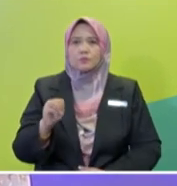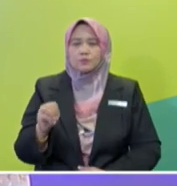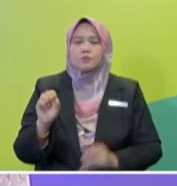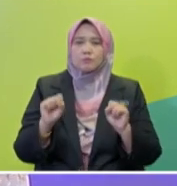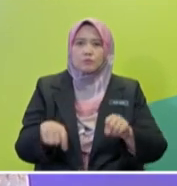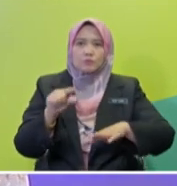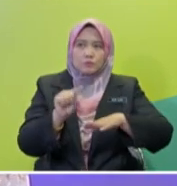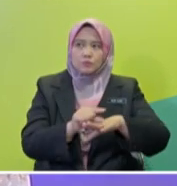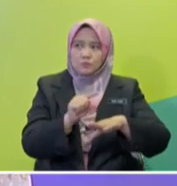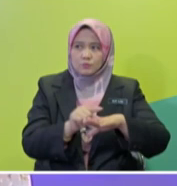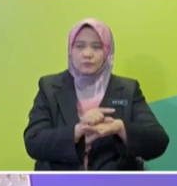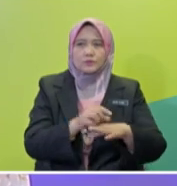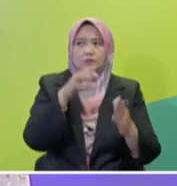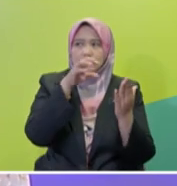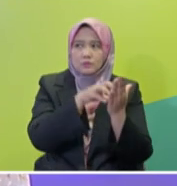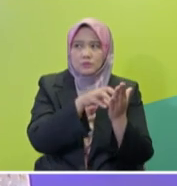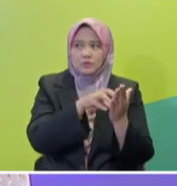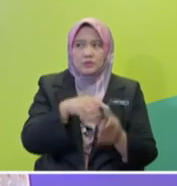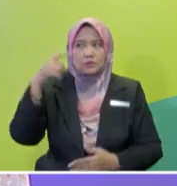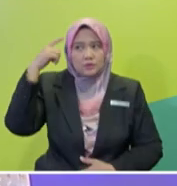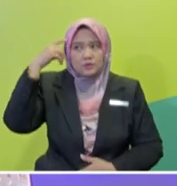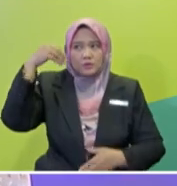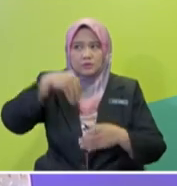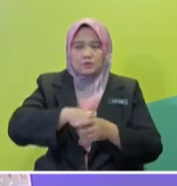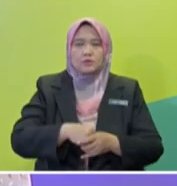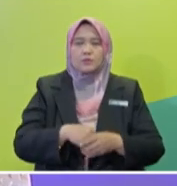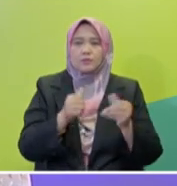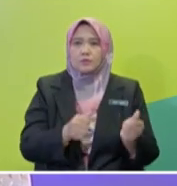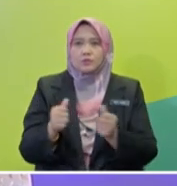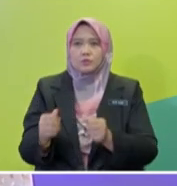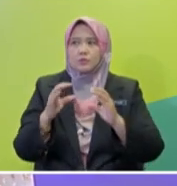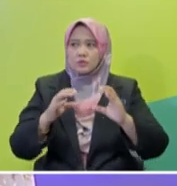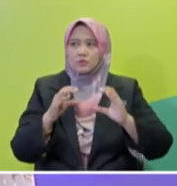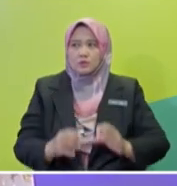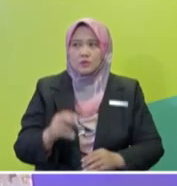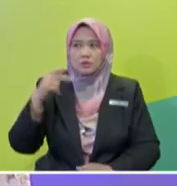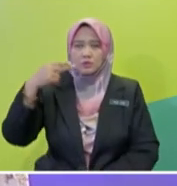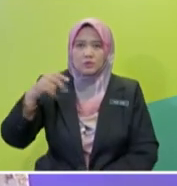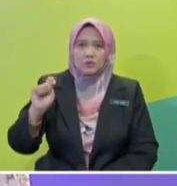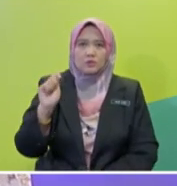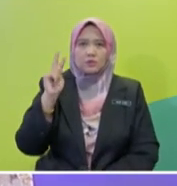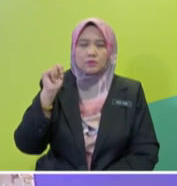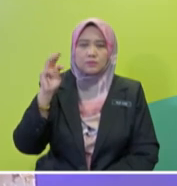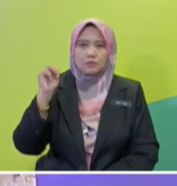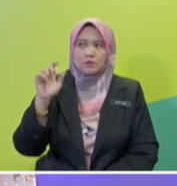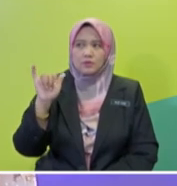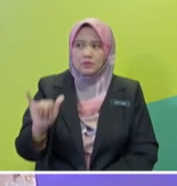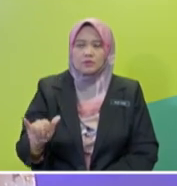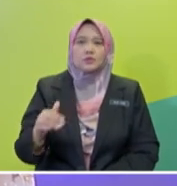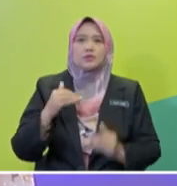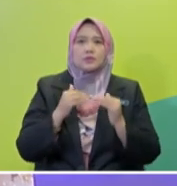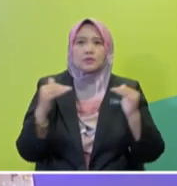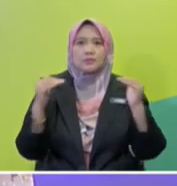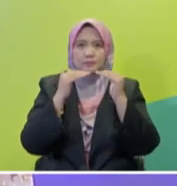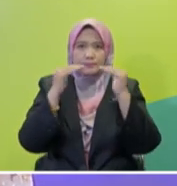telegraf headings dalam atau cara yang dibina Oke kita akan fokus pada program heading